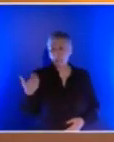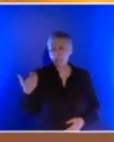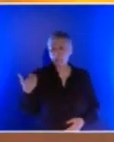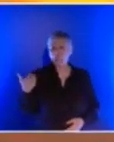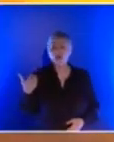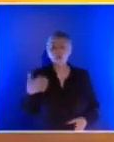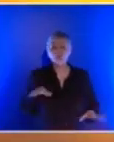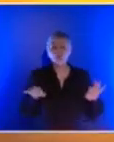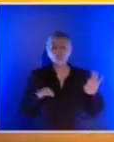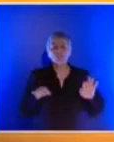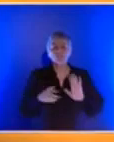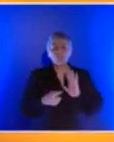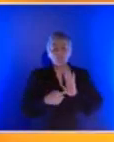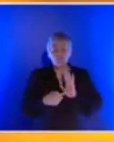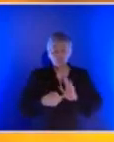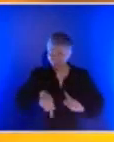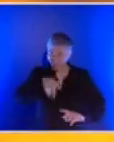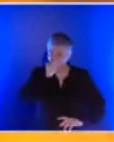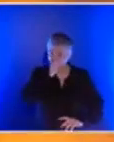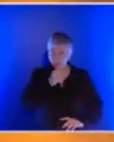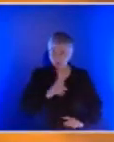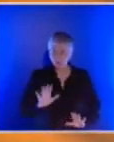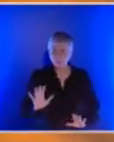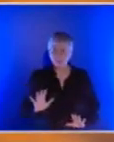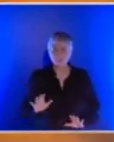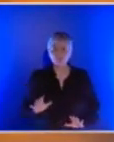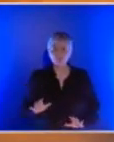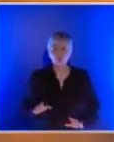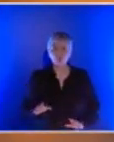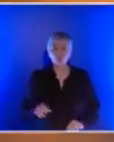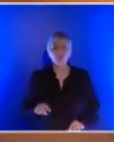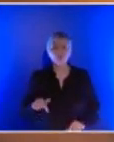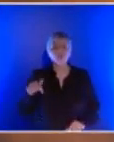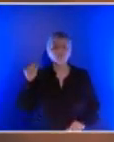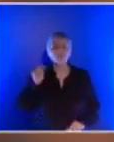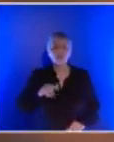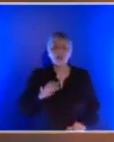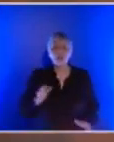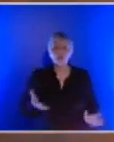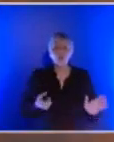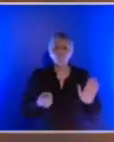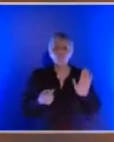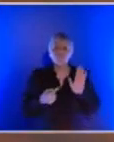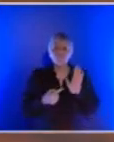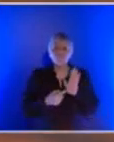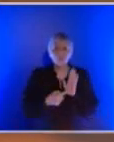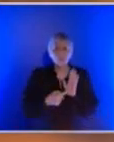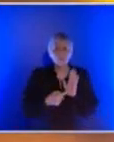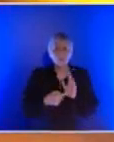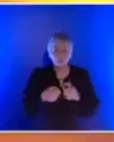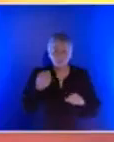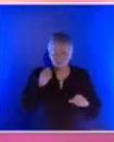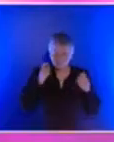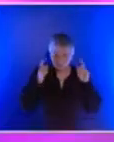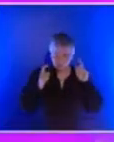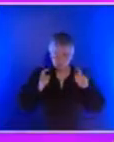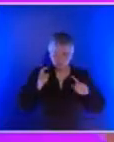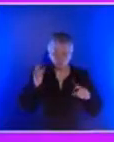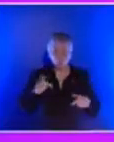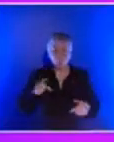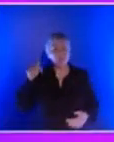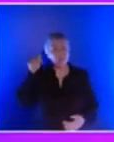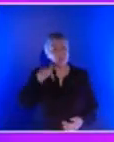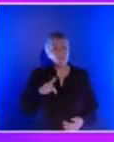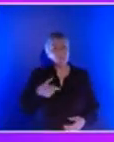Νέα Δημοκρατία. Αυτό που ας το ονομάσουμε κεκτημένο, η Ελλάδα δεν νοείται να υστερεί σε